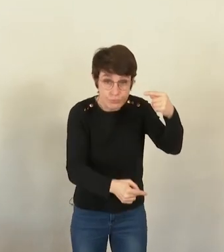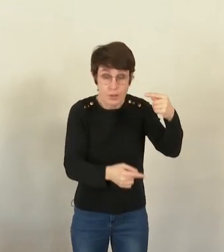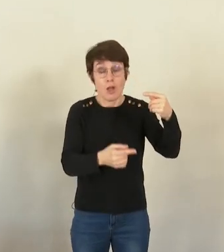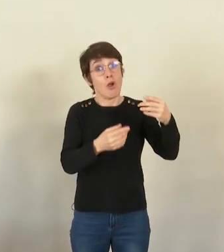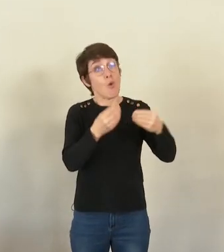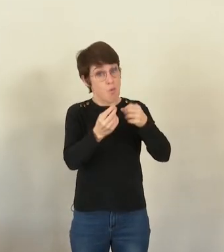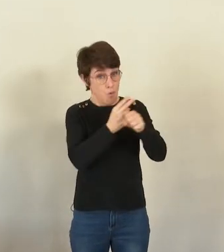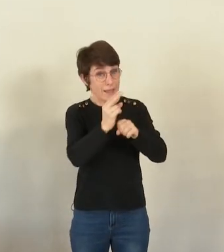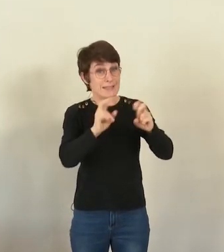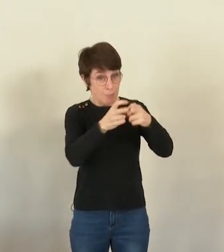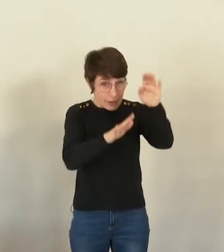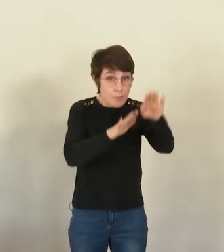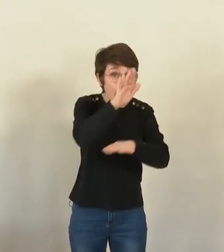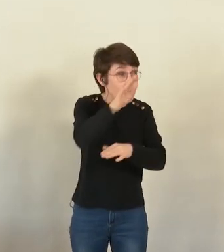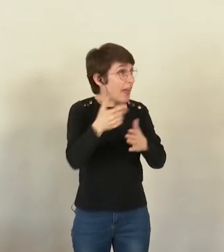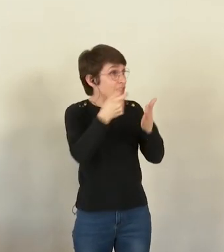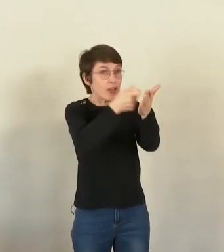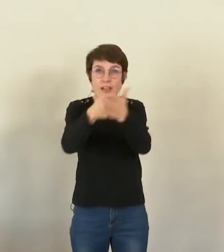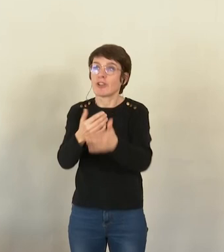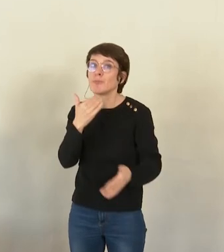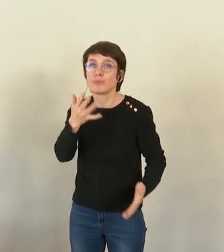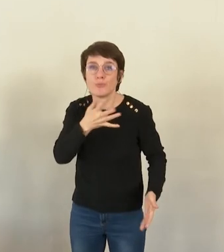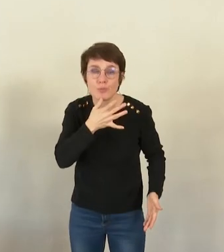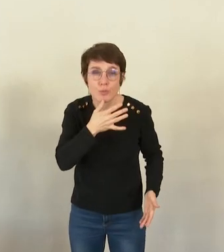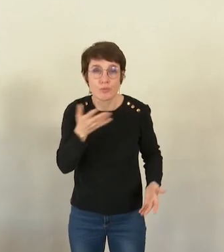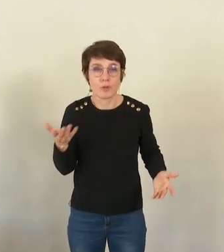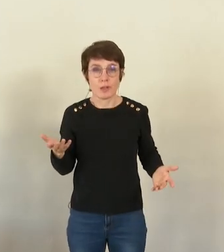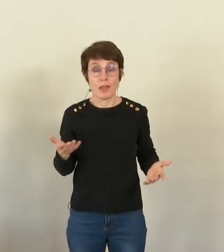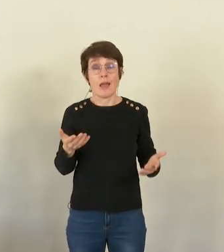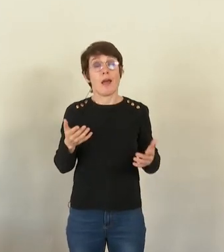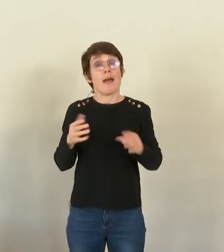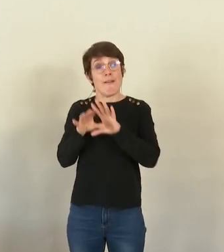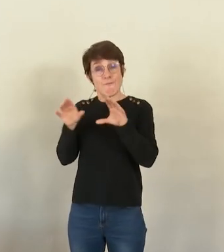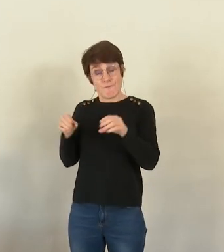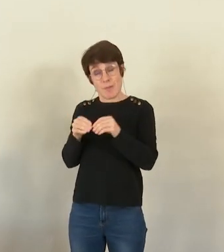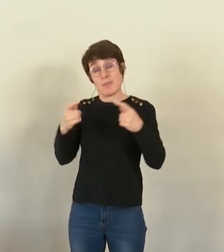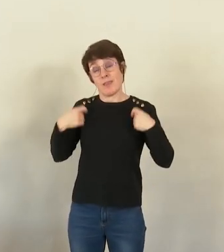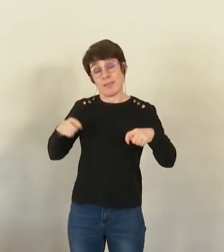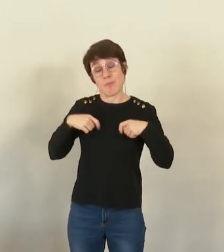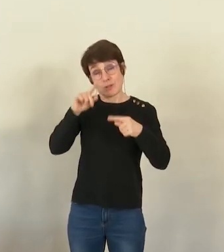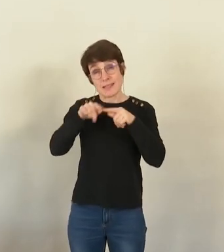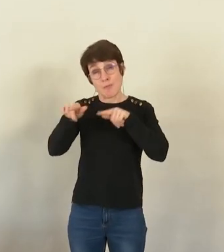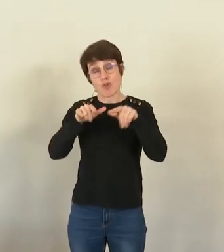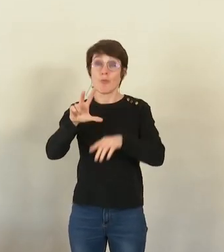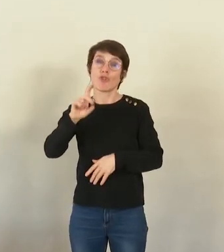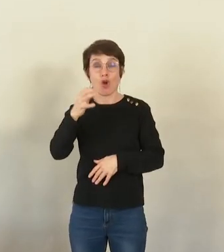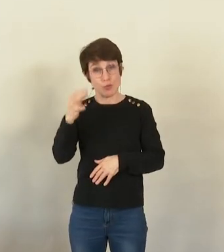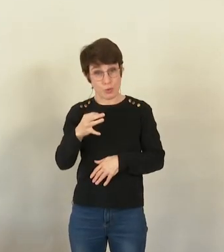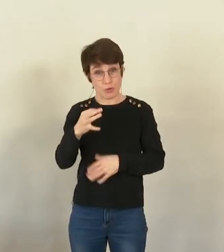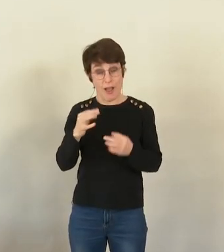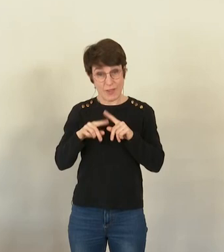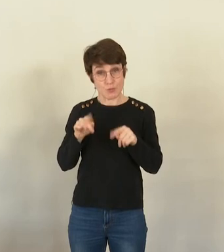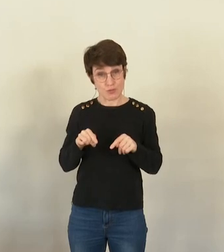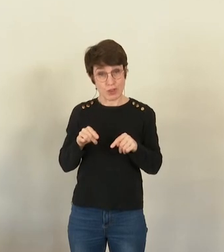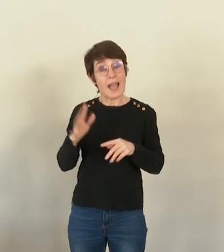euh la charge euh logement atteint 30 % des dépenses des ménages c'était 20 % dans les années 80 elle monte à